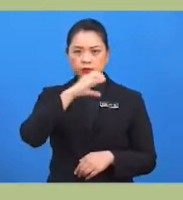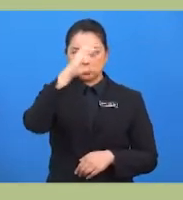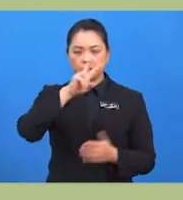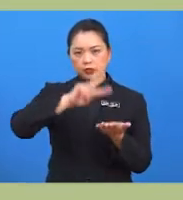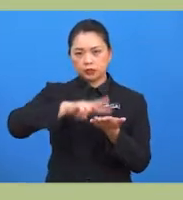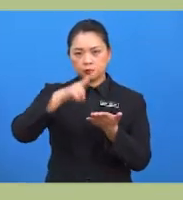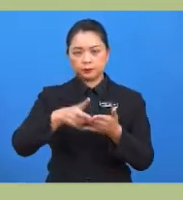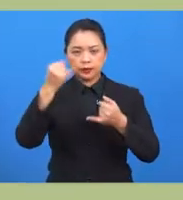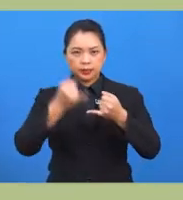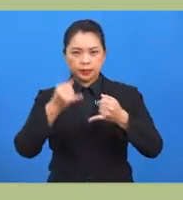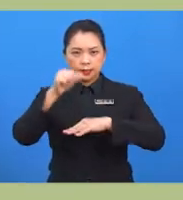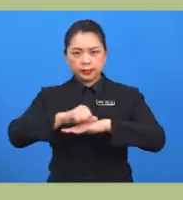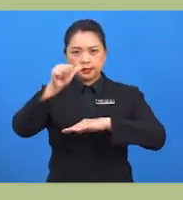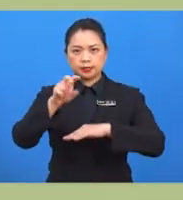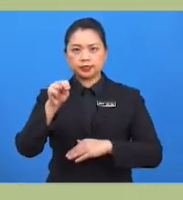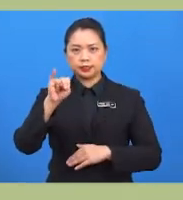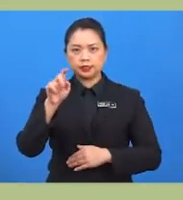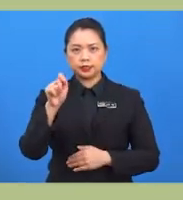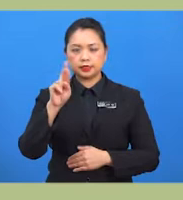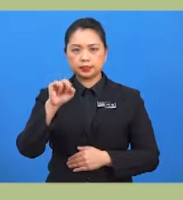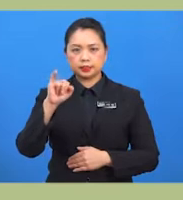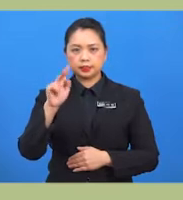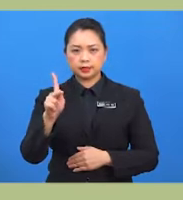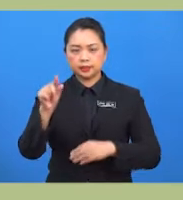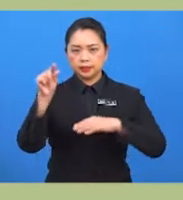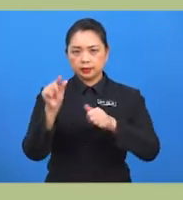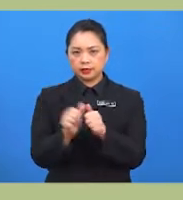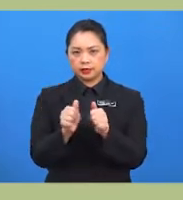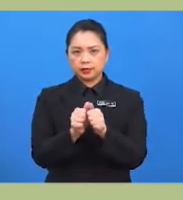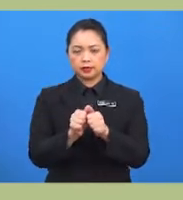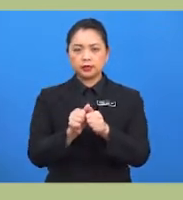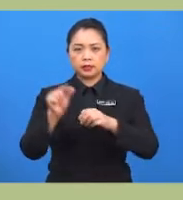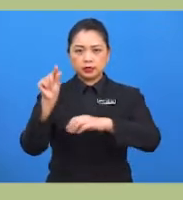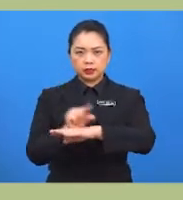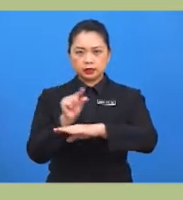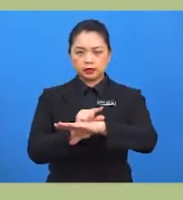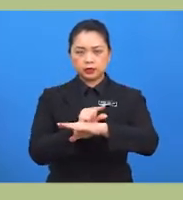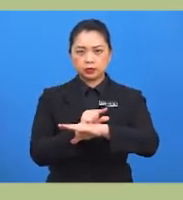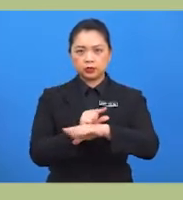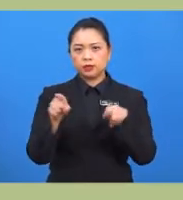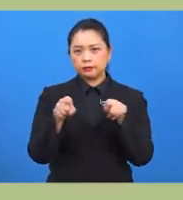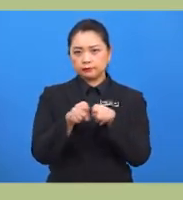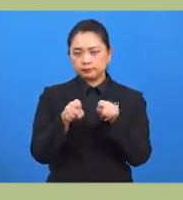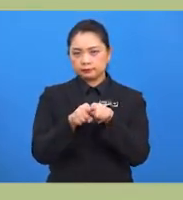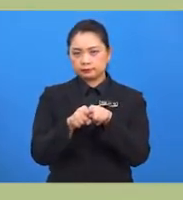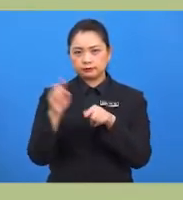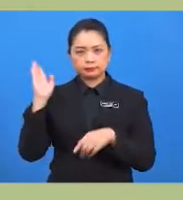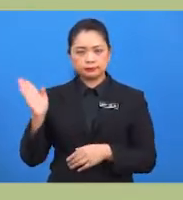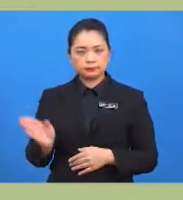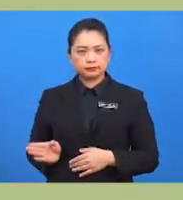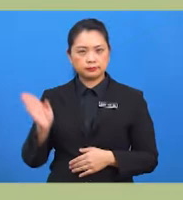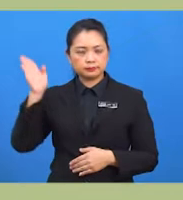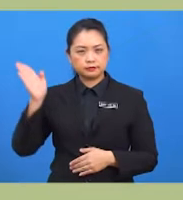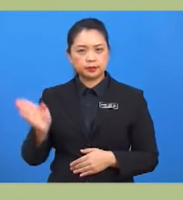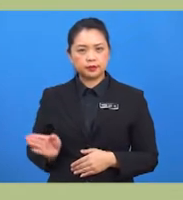isi pada akhir estimating dengan menggunakan persamaan pencairan M1